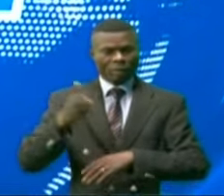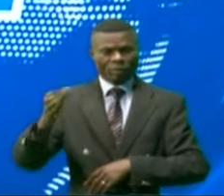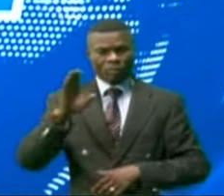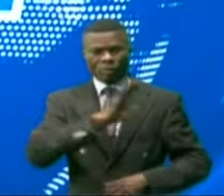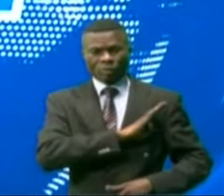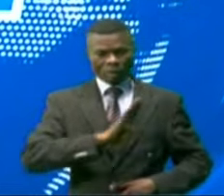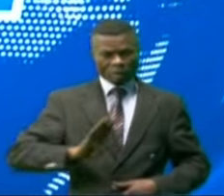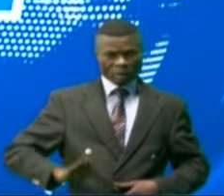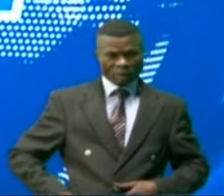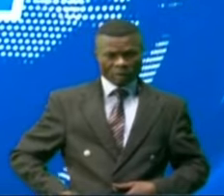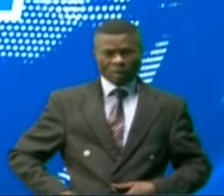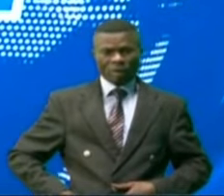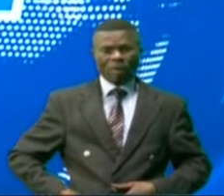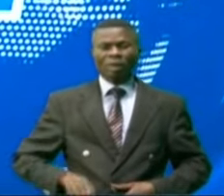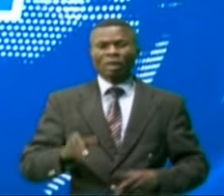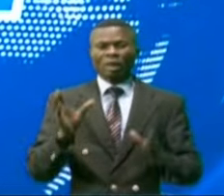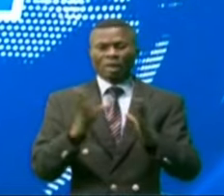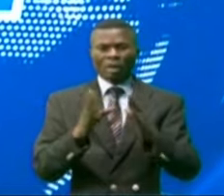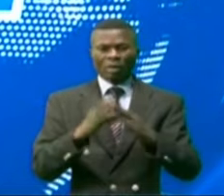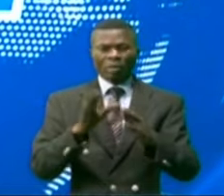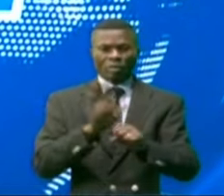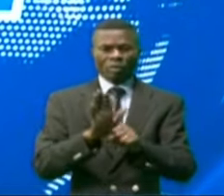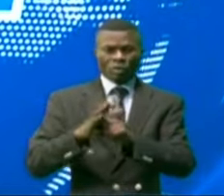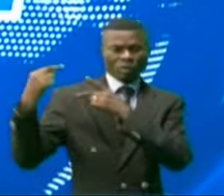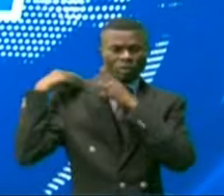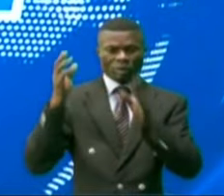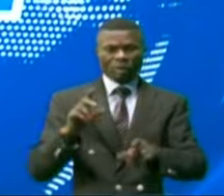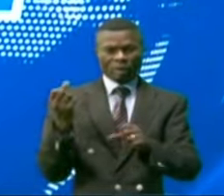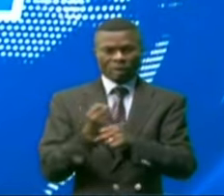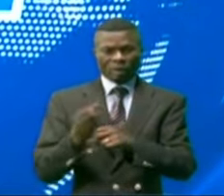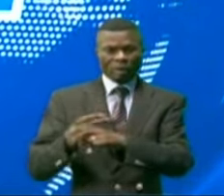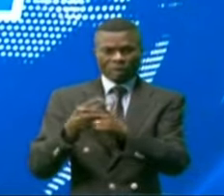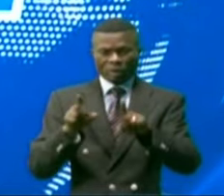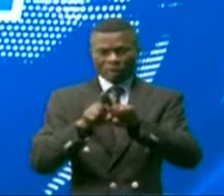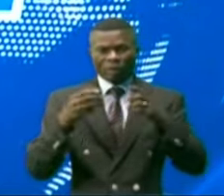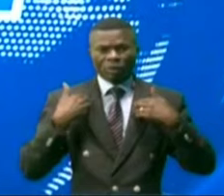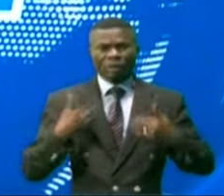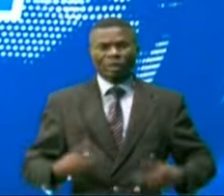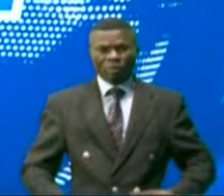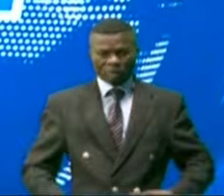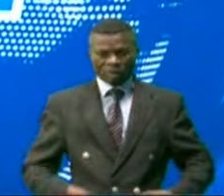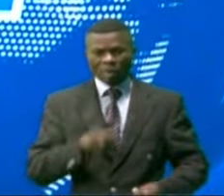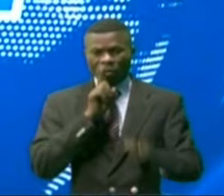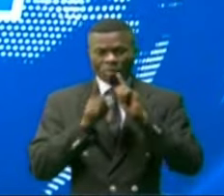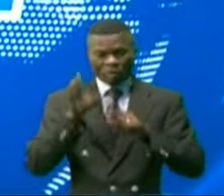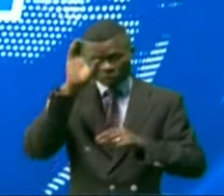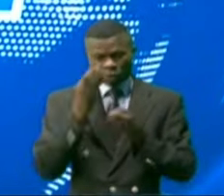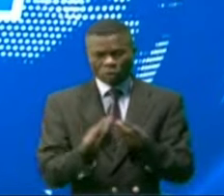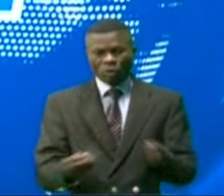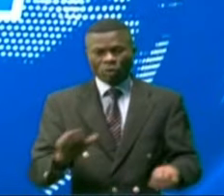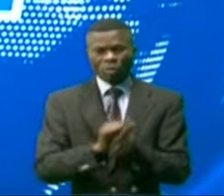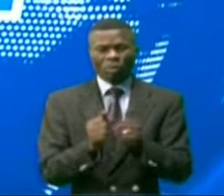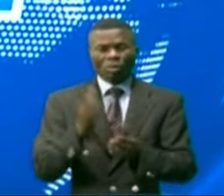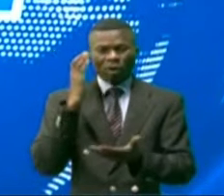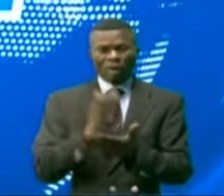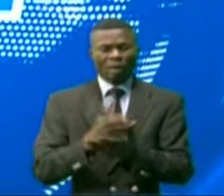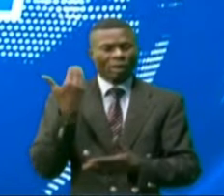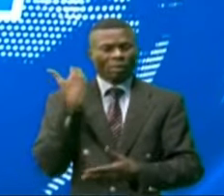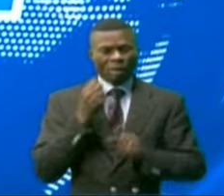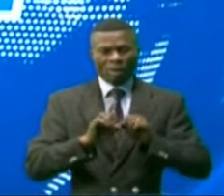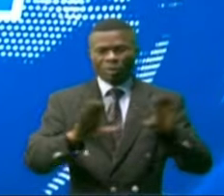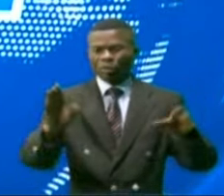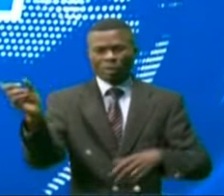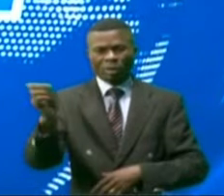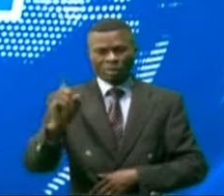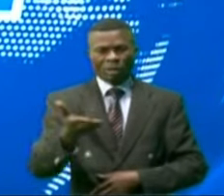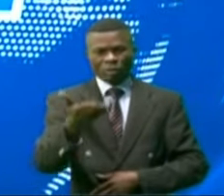cette entité s'est entouré des différents responsables de services de sécurité ainsi que sanitaires pour des voies et moyens pouvant limiter sa propagation. Pascal